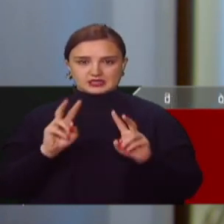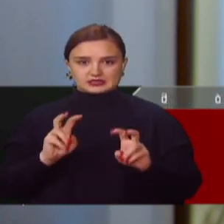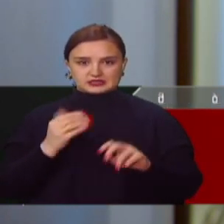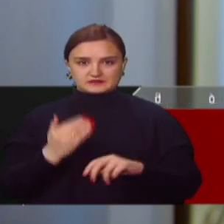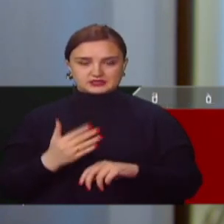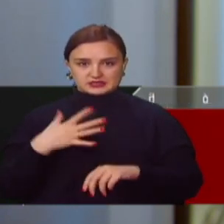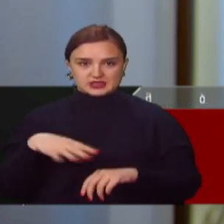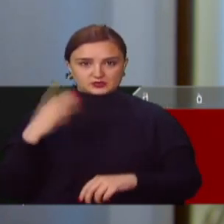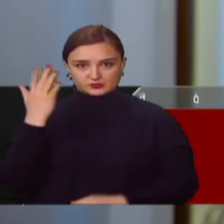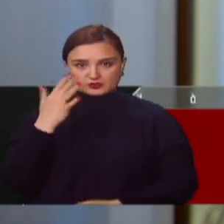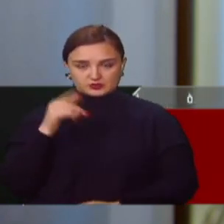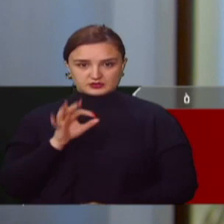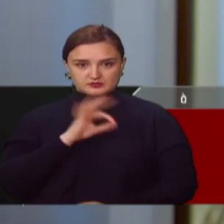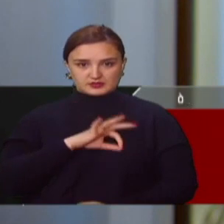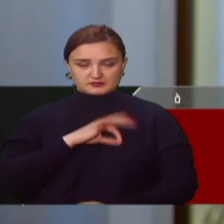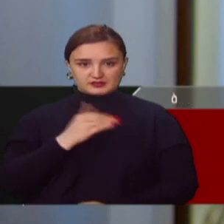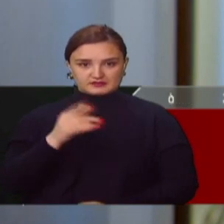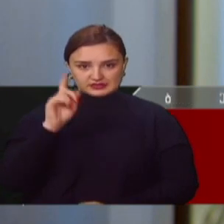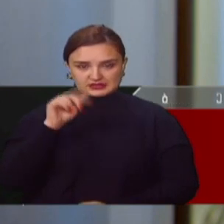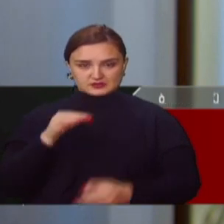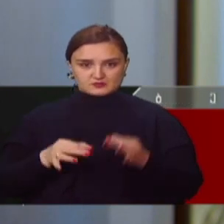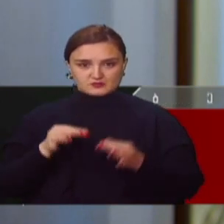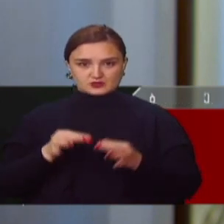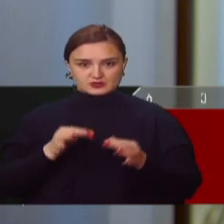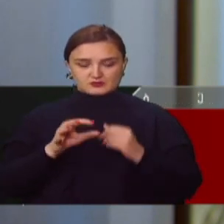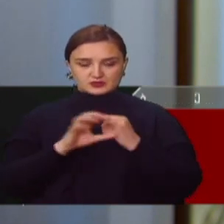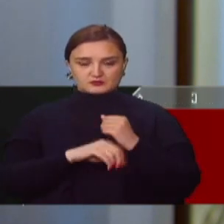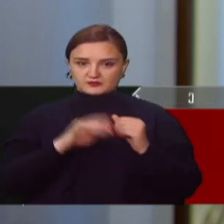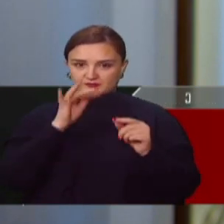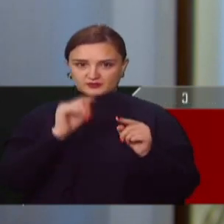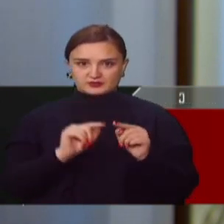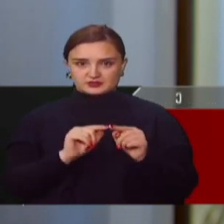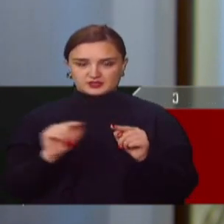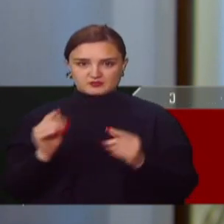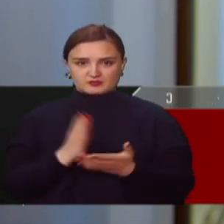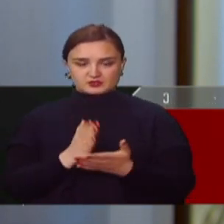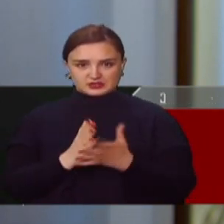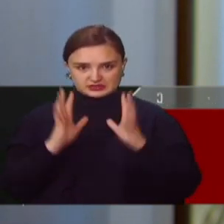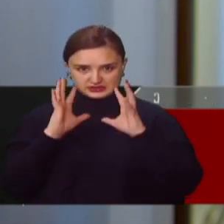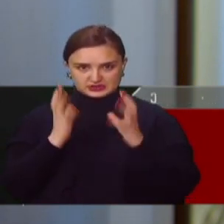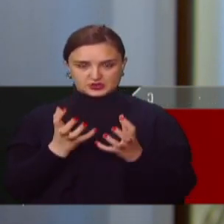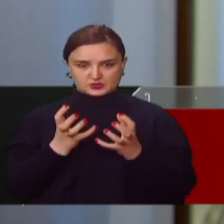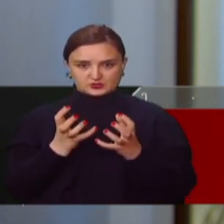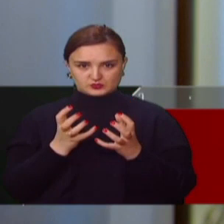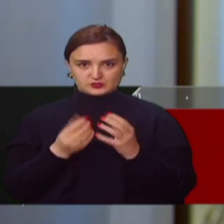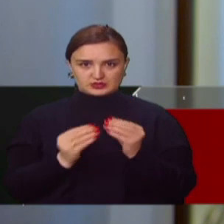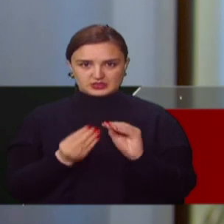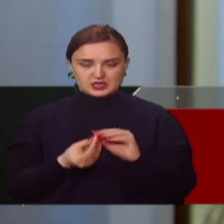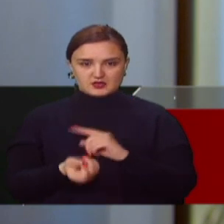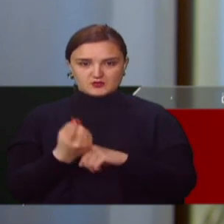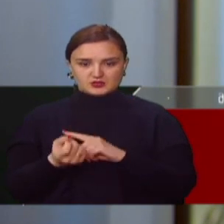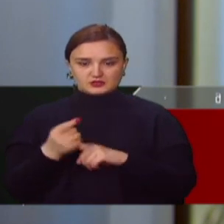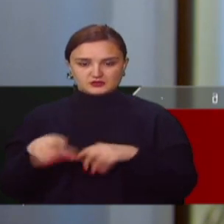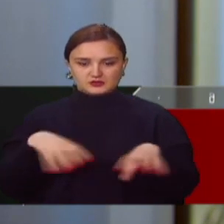ქართული ოცნება იყენებს, ახლა თქვენ იცით რომ მოსამართლეებზე ამ ბოლო პერიოდის განმავლობაში არის სერიოზული ესე თქვათ გამოწვევა, რომ